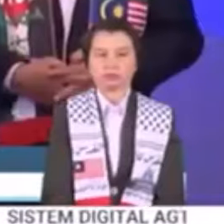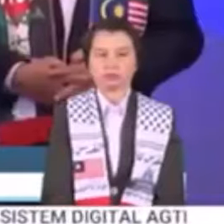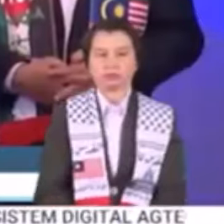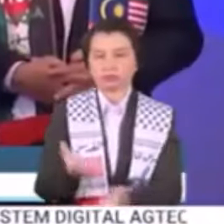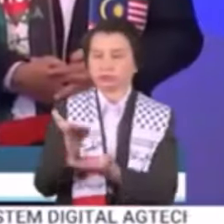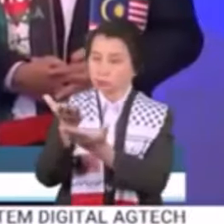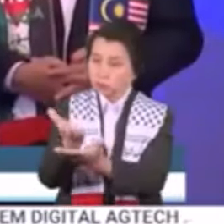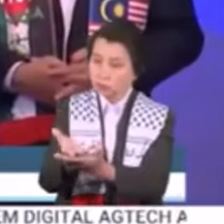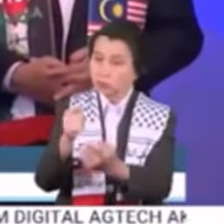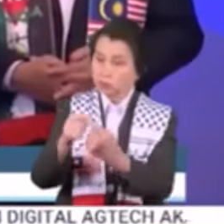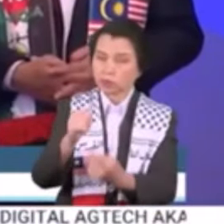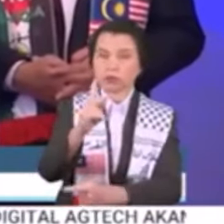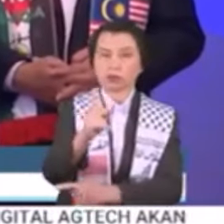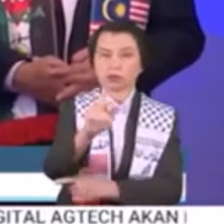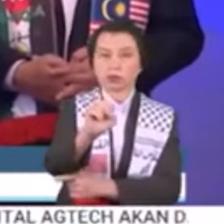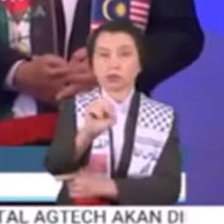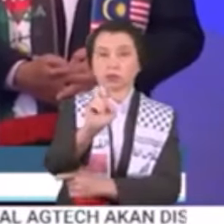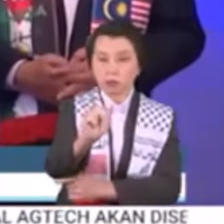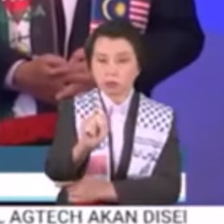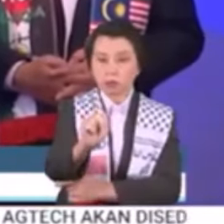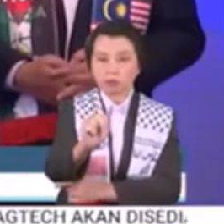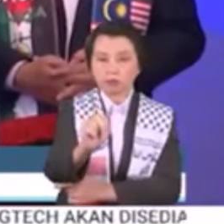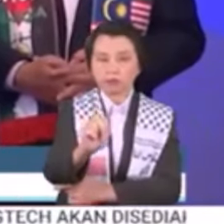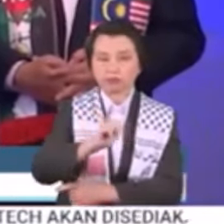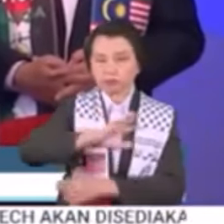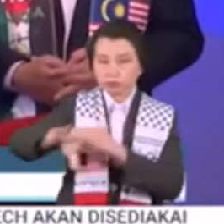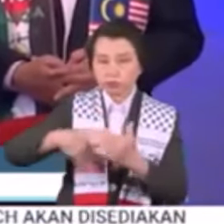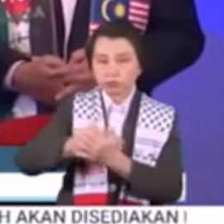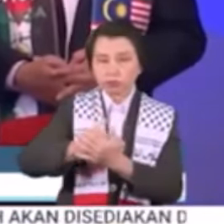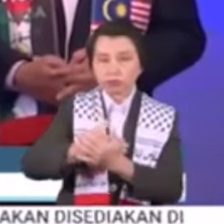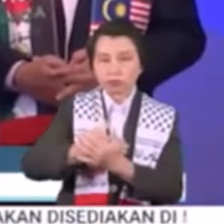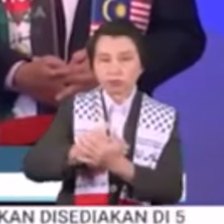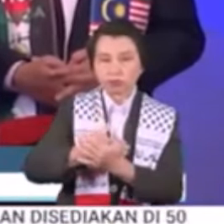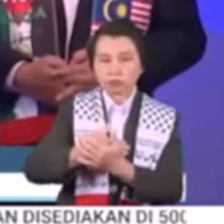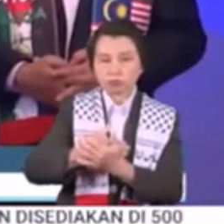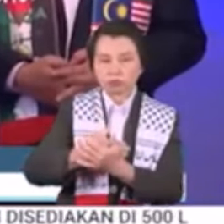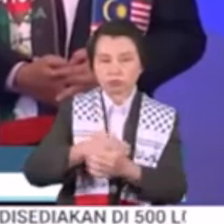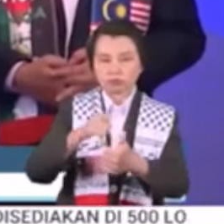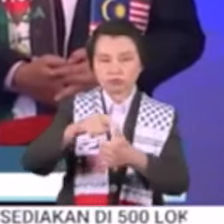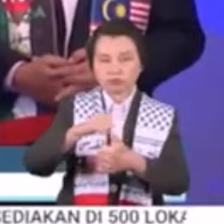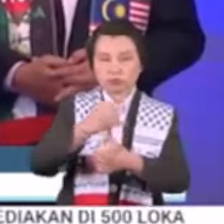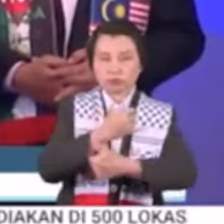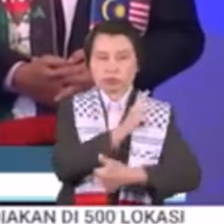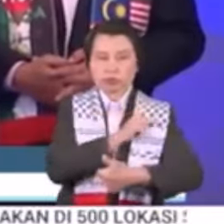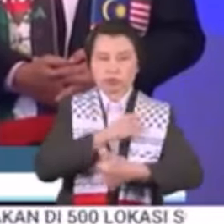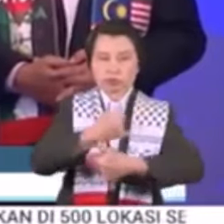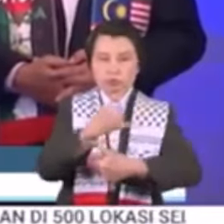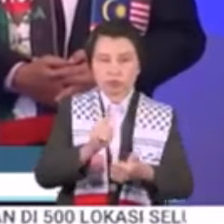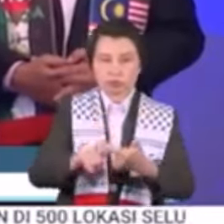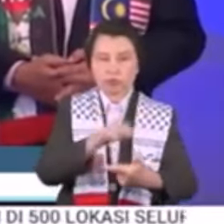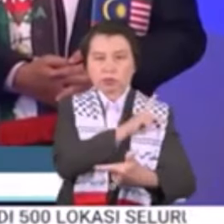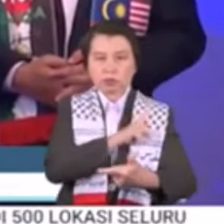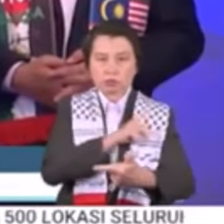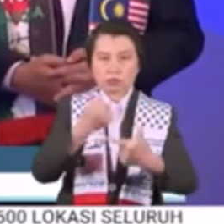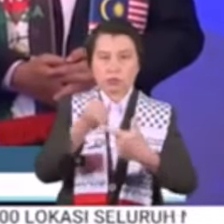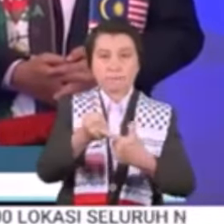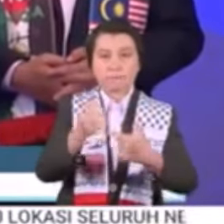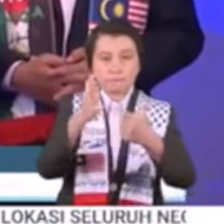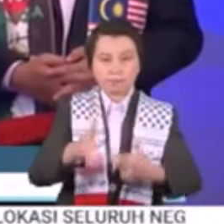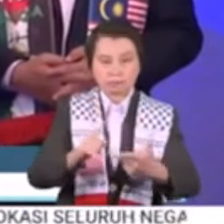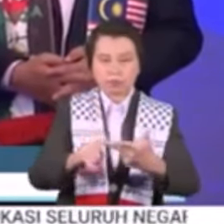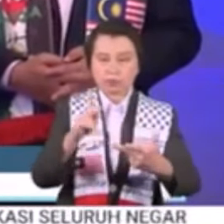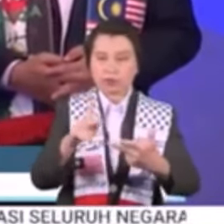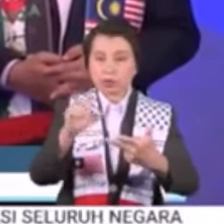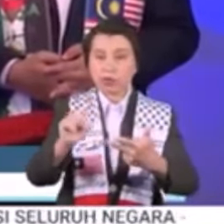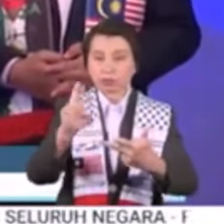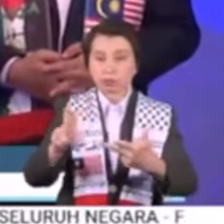Pencadangan kepada KSN supaya semua ini diminitkan. Ketua Jabatan, Ketua Pengarah dan